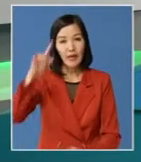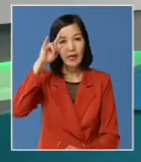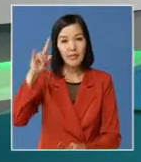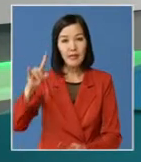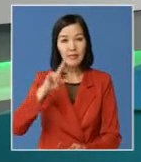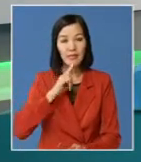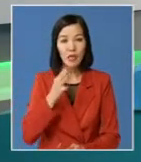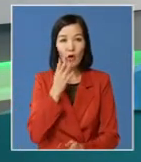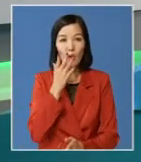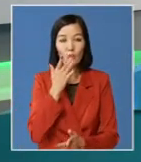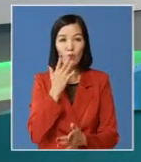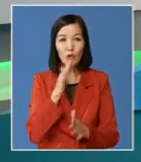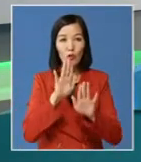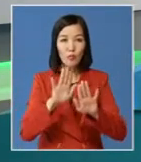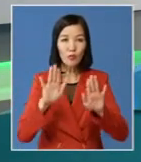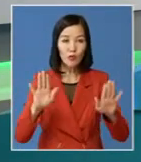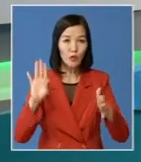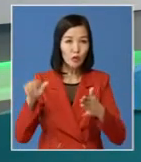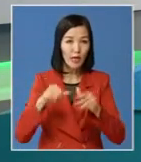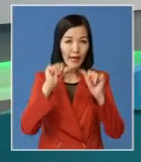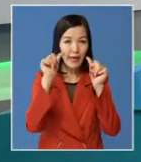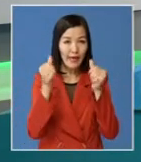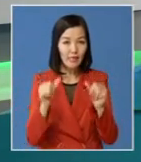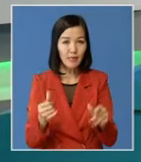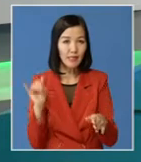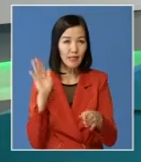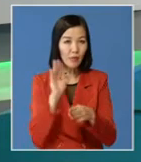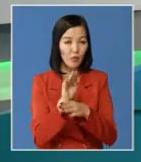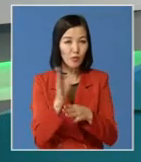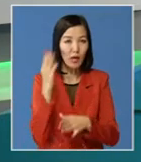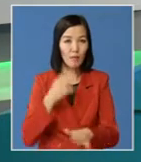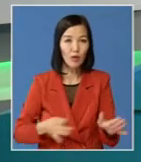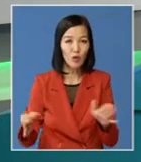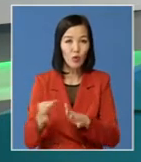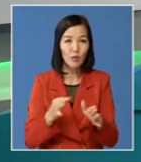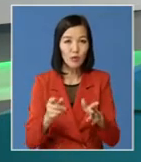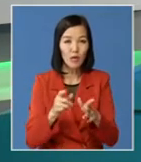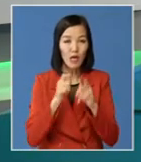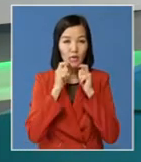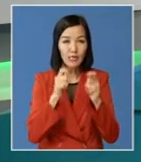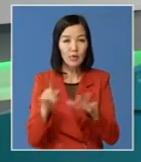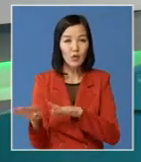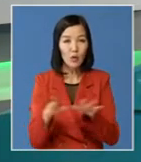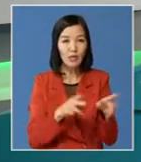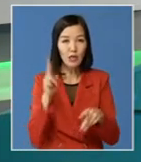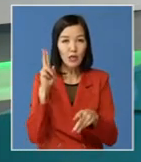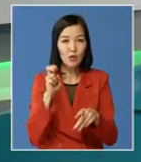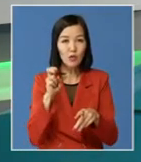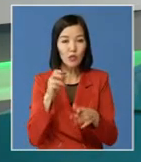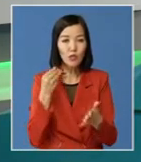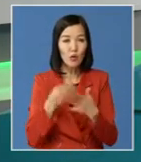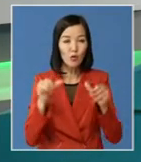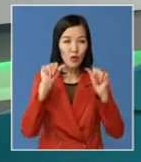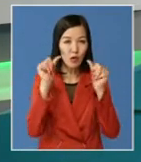Еліміздегі ұлттық музей қоры жаңа экспонаттармен толықты. Алматы облысы тұрғындары ұлттық музейге сый тарту акциясы аясында 200-ден аса